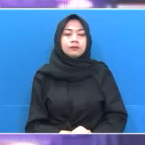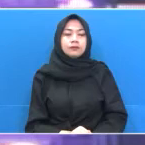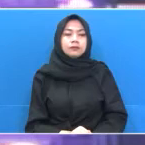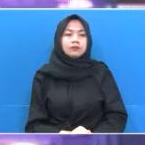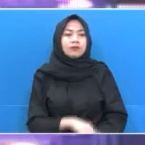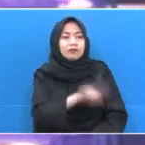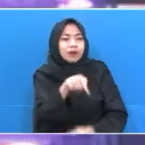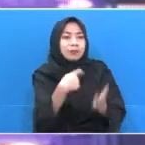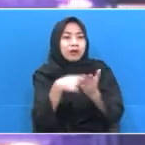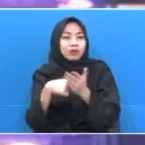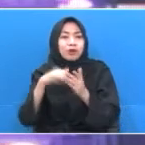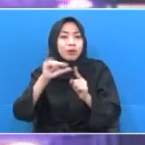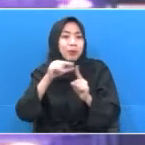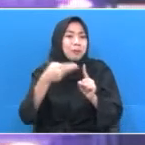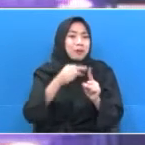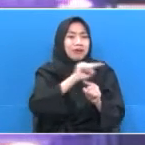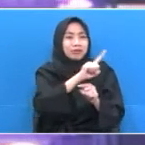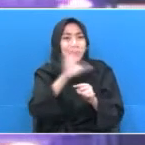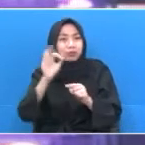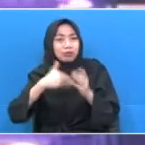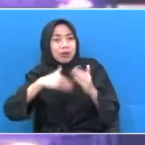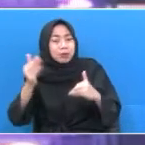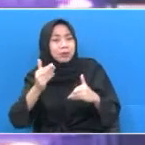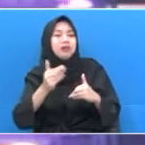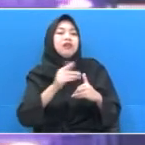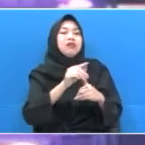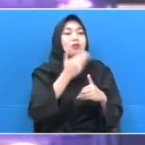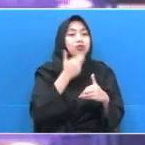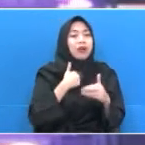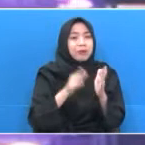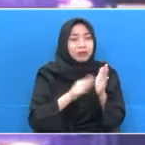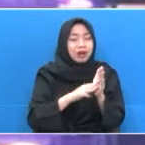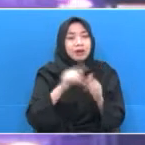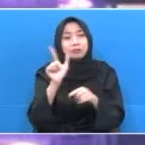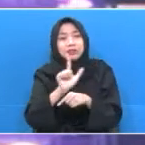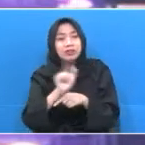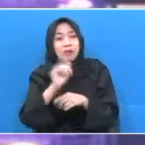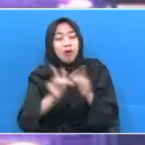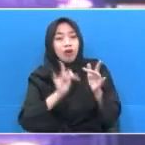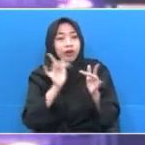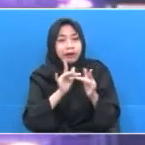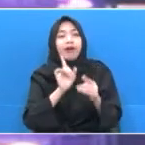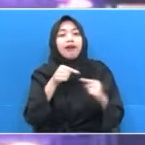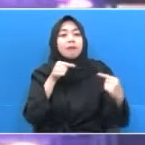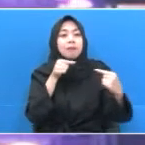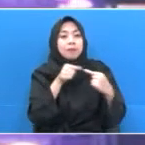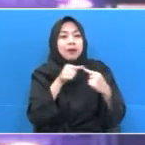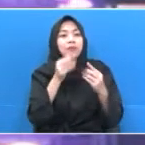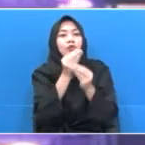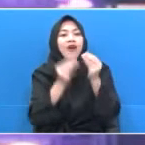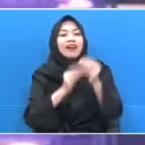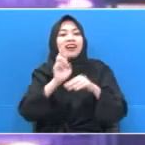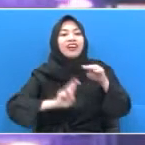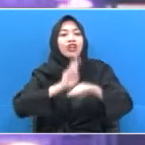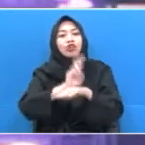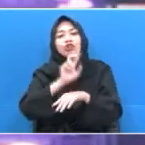ceritanya mengenai ratusan mahasiswa IPB yang terjerat pinjaman online kita akan terhubung dengan derajat martianto Wakil Rektor satu bidang pendidikan